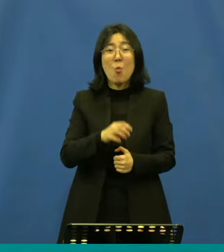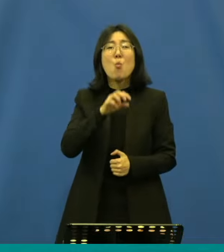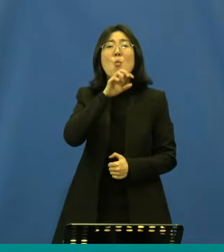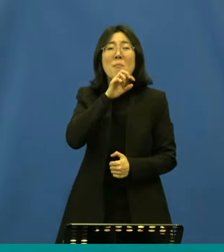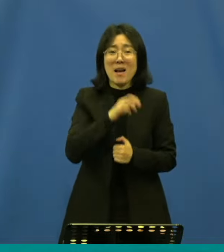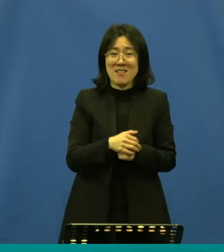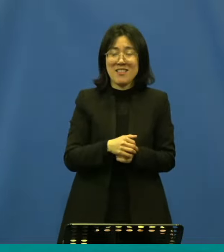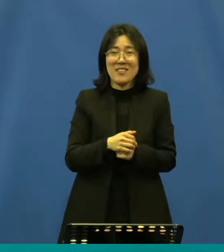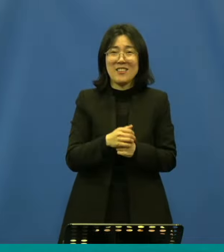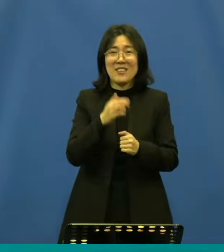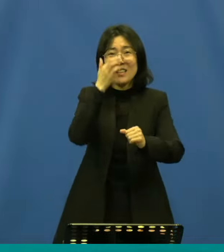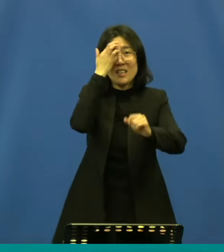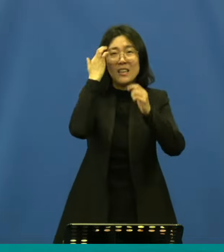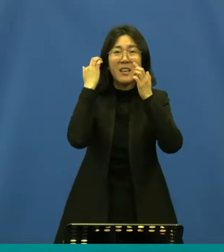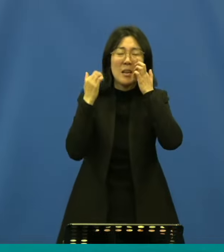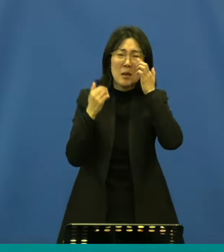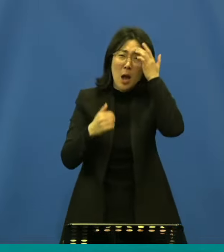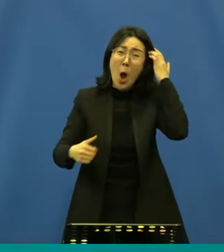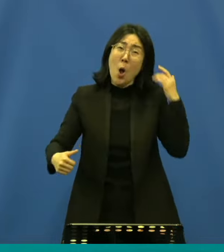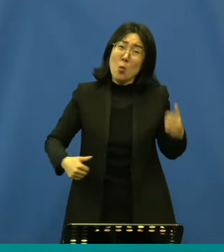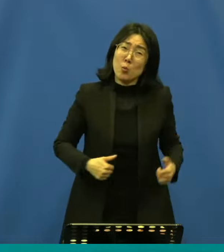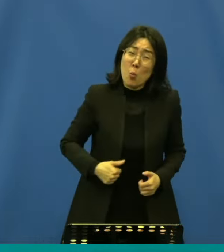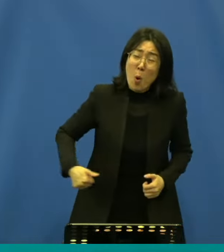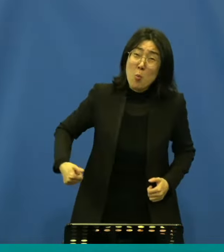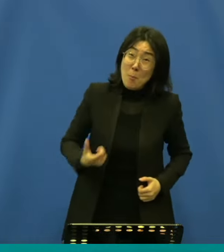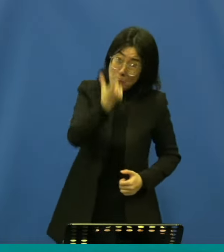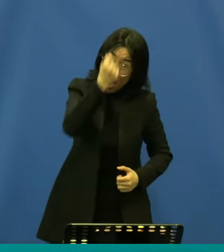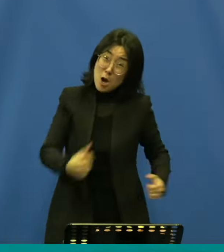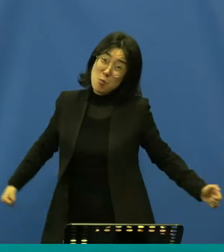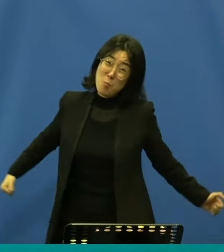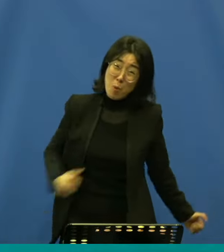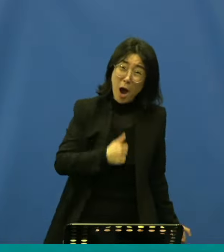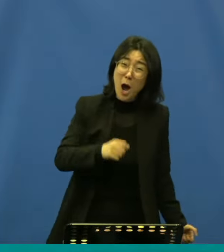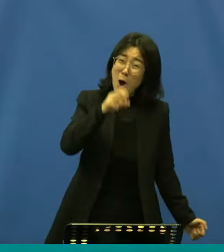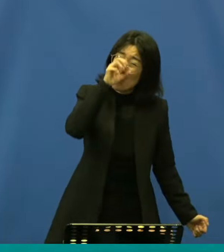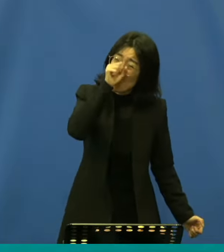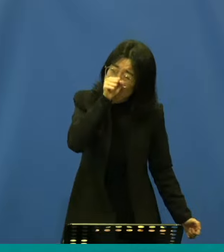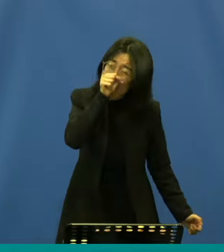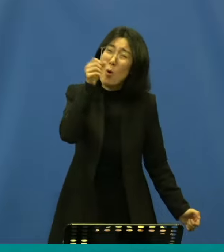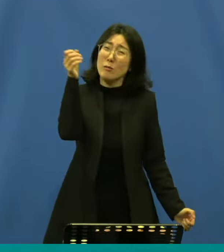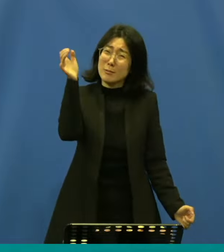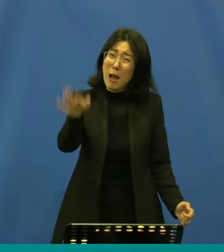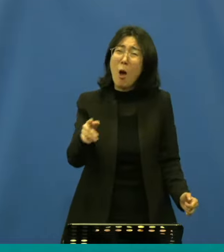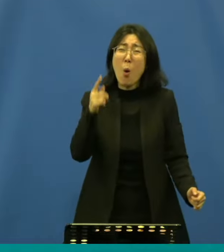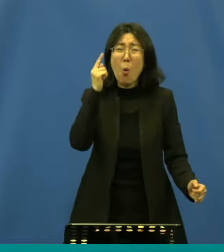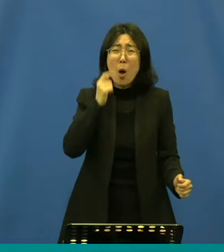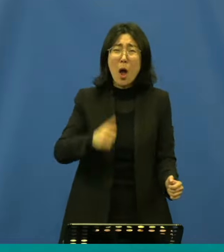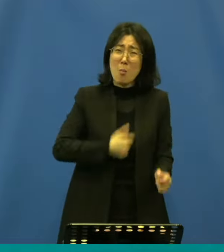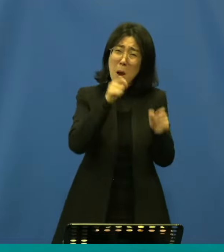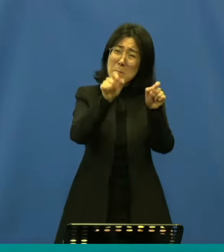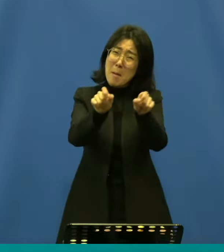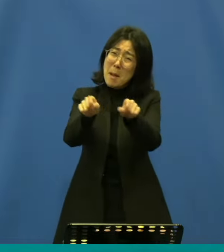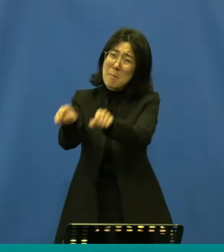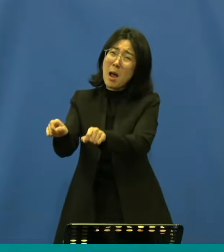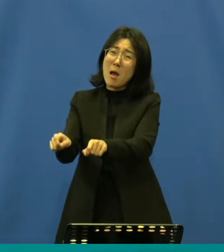그렇게 노하기를 더디하시면 어떻게 되는 것입니까? 니느웨를 향하여 당신의 노를 바라셔야 되는 거 아닙니까?